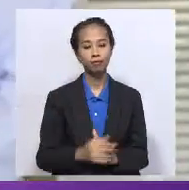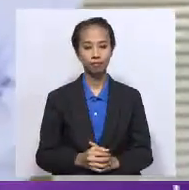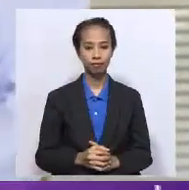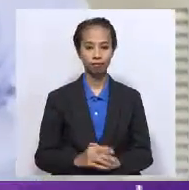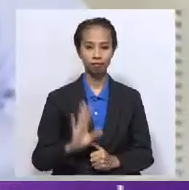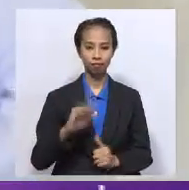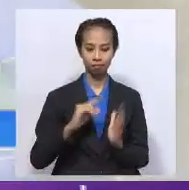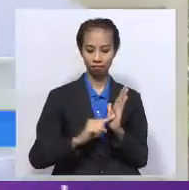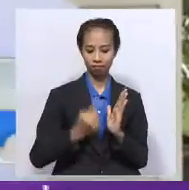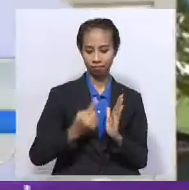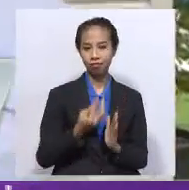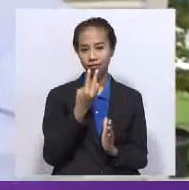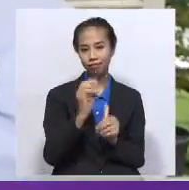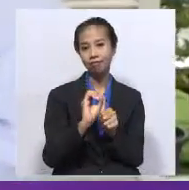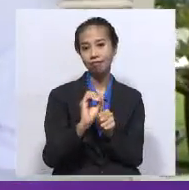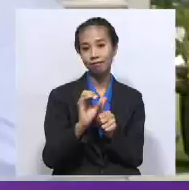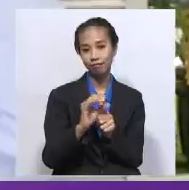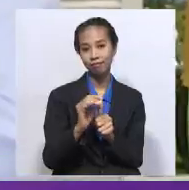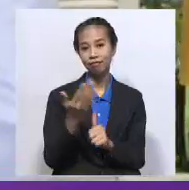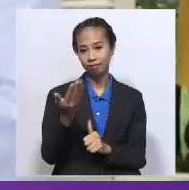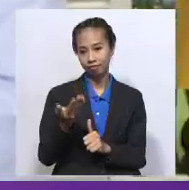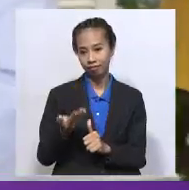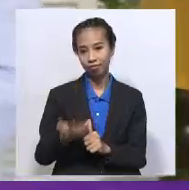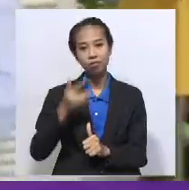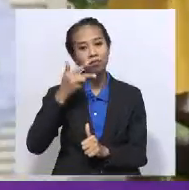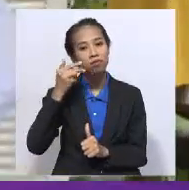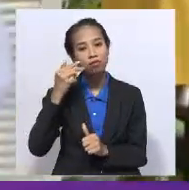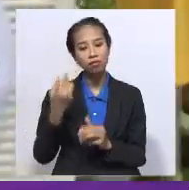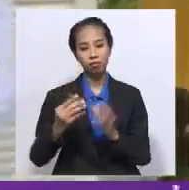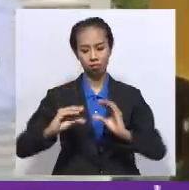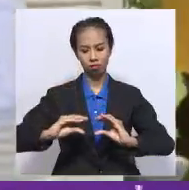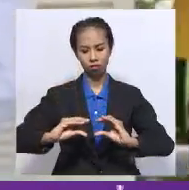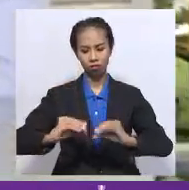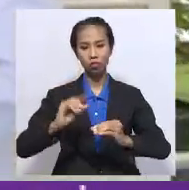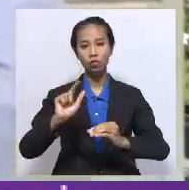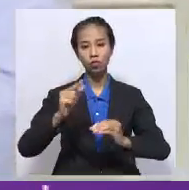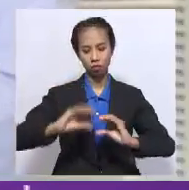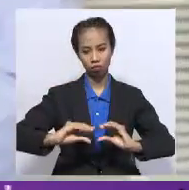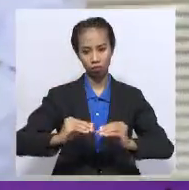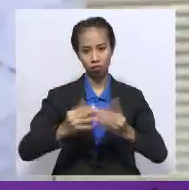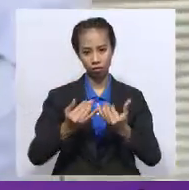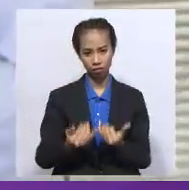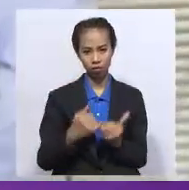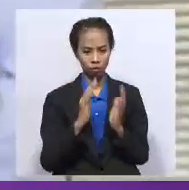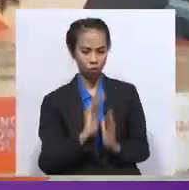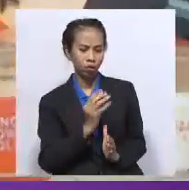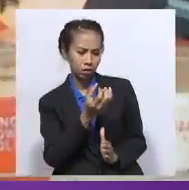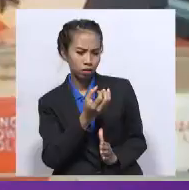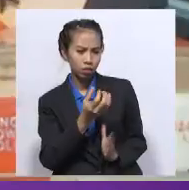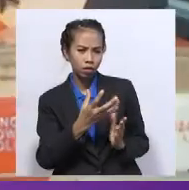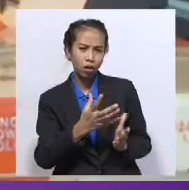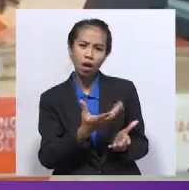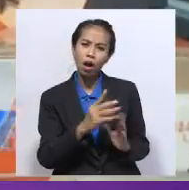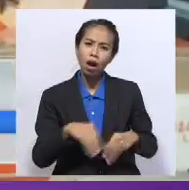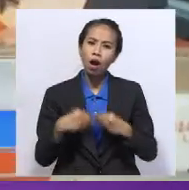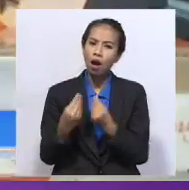อันดับแรกเลยนะคะขอแนะนำเป็นทองม้วนค่ะที่ถูกใจผู้ให้แล้วก็ประทับใจผู้รับแน่นอนค่ะประทับ